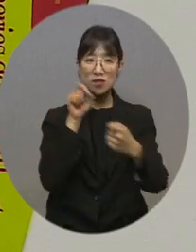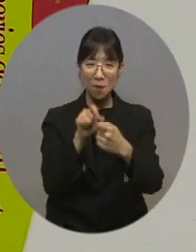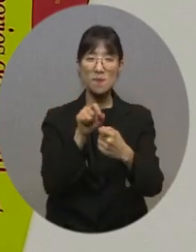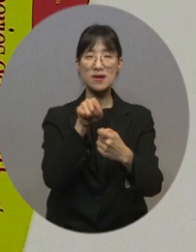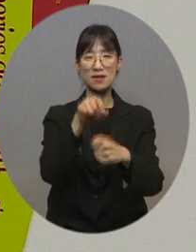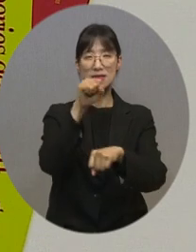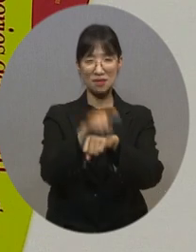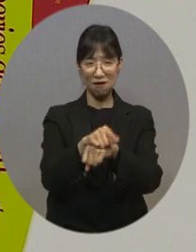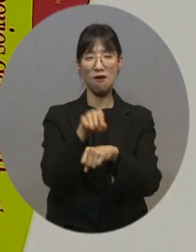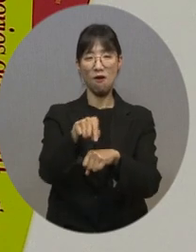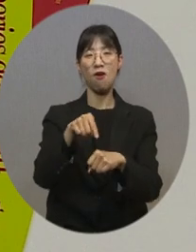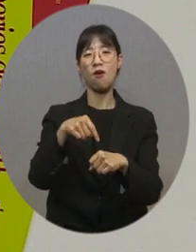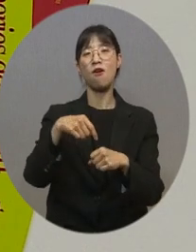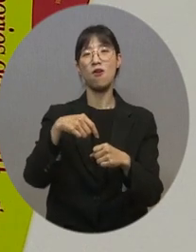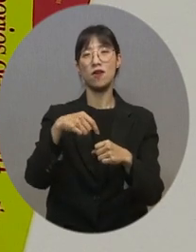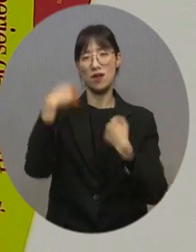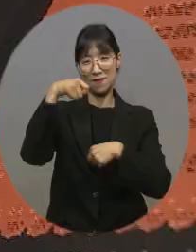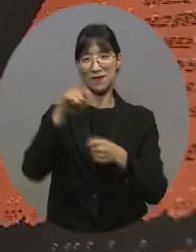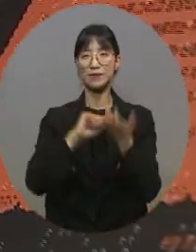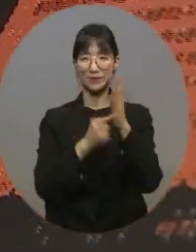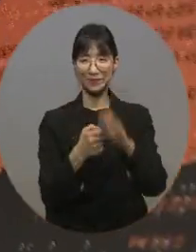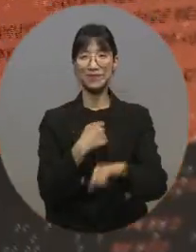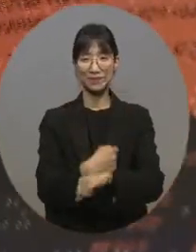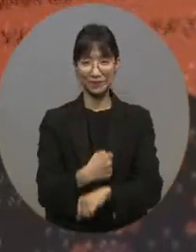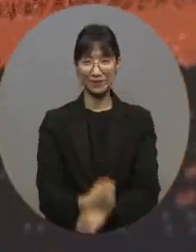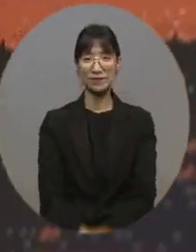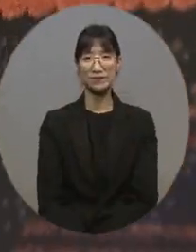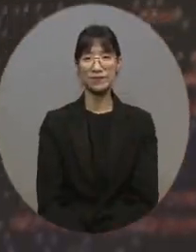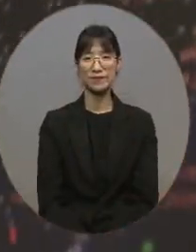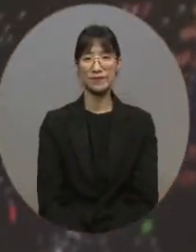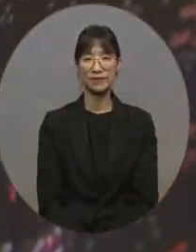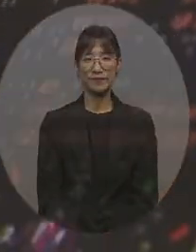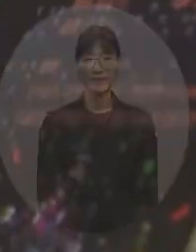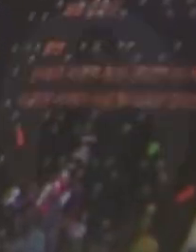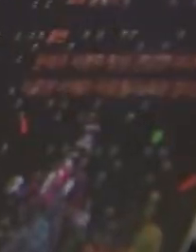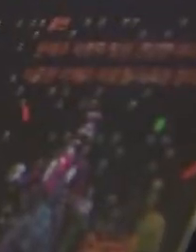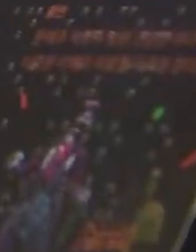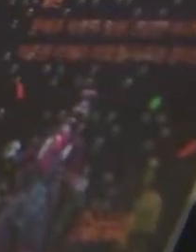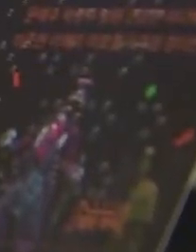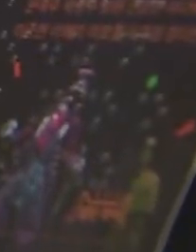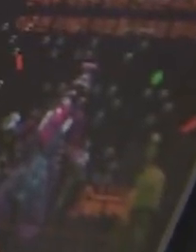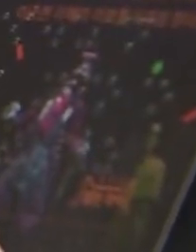접근성 회차를 운영할 계획입니다. 복지TV 뉴스 김은별입니다.